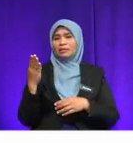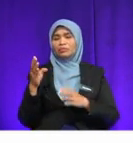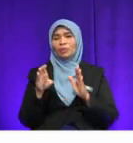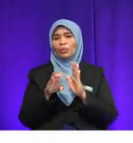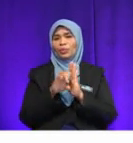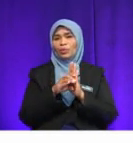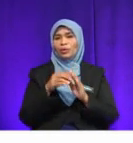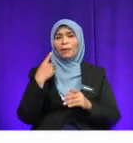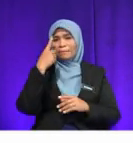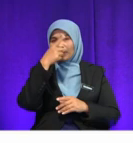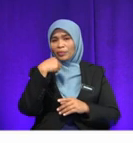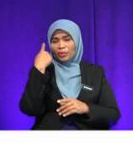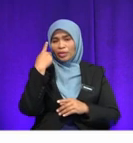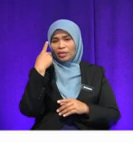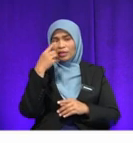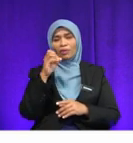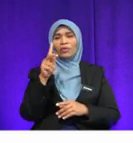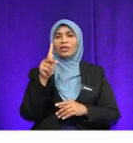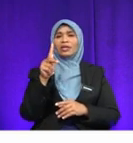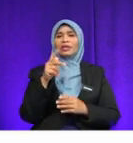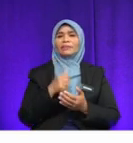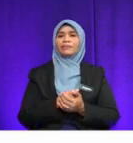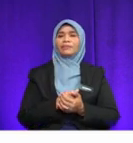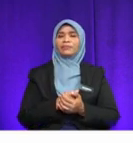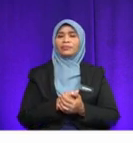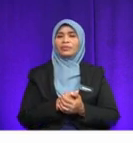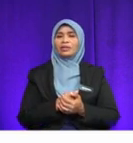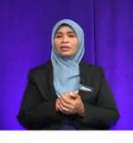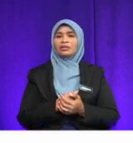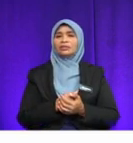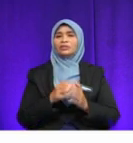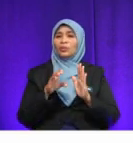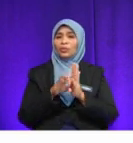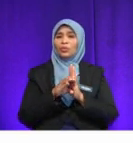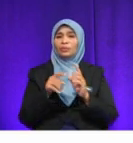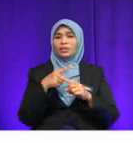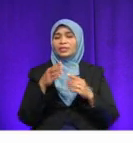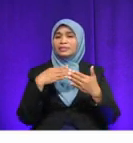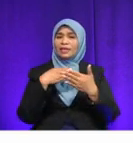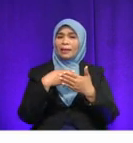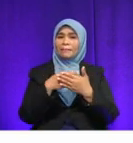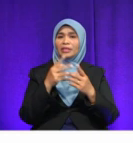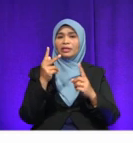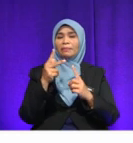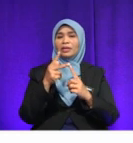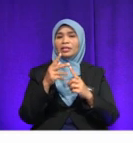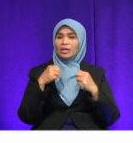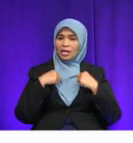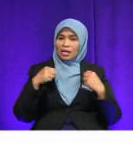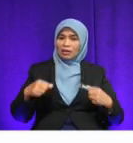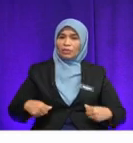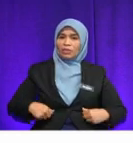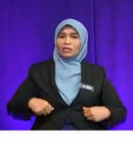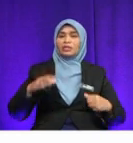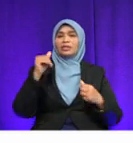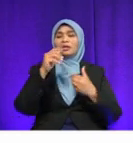terasa apa yang lukanya di tangan maka mukanya berwudu akan seperti biasa Kemudian apabila sampai ke anggota wudhu yang luka itu ah